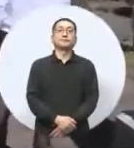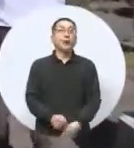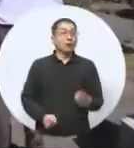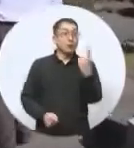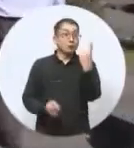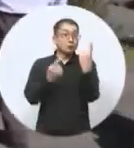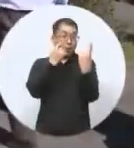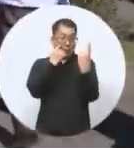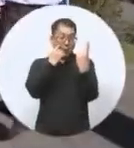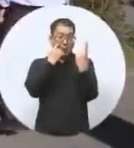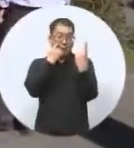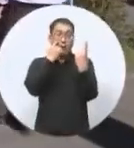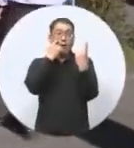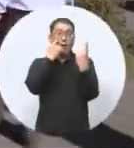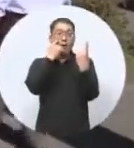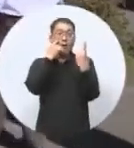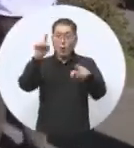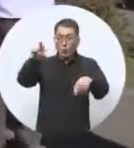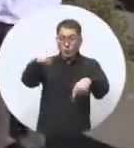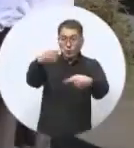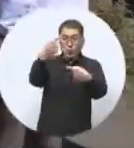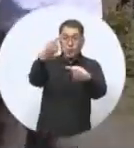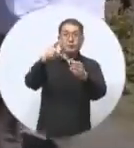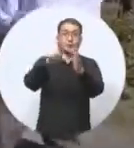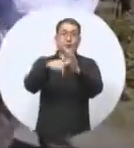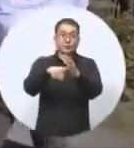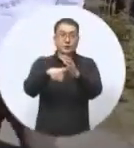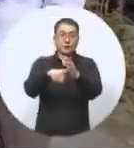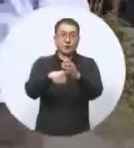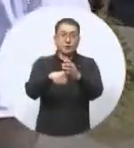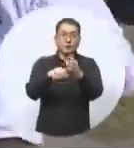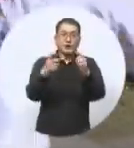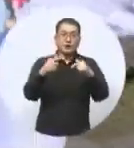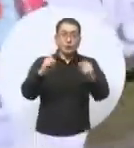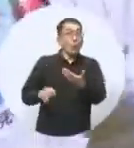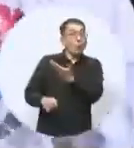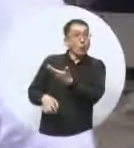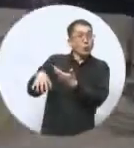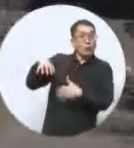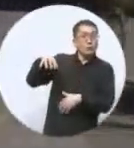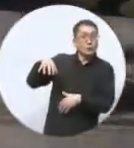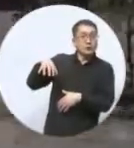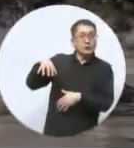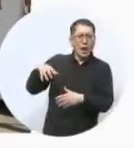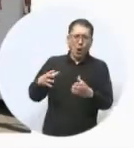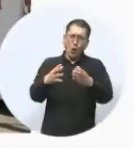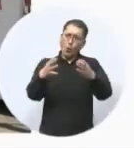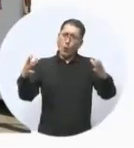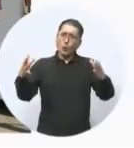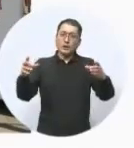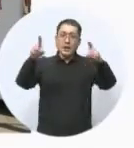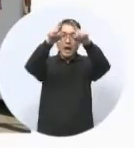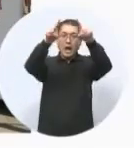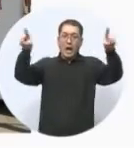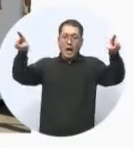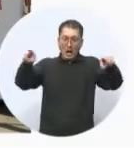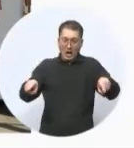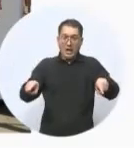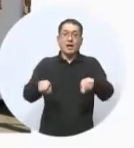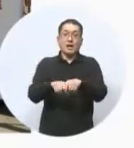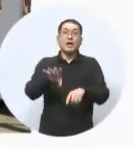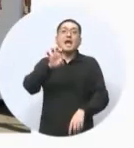はい、まず一つ目はですね、はい、お正月にですね、いつもこちらですねこちらに大きな絵馬